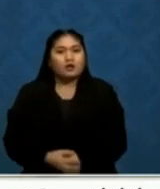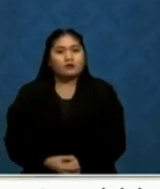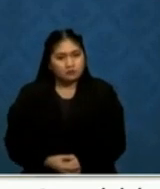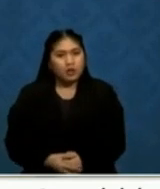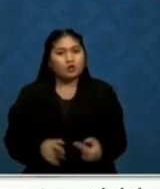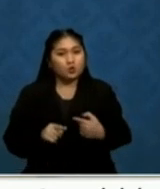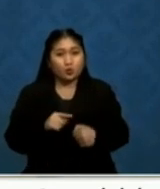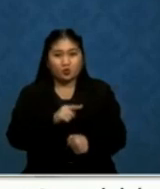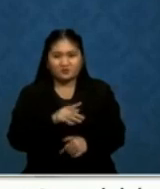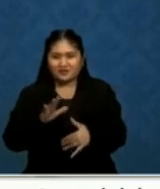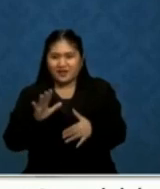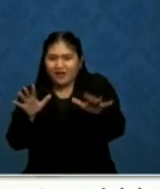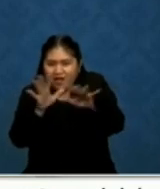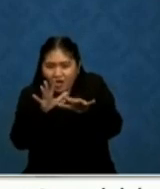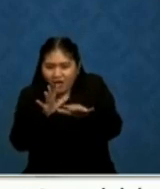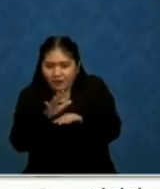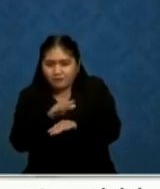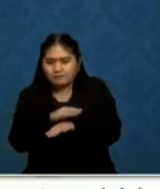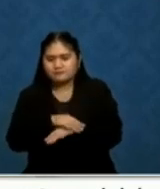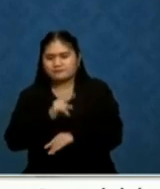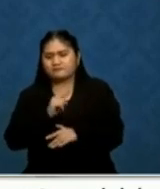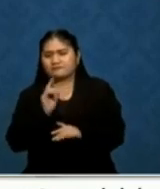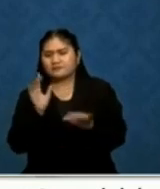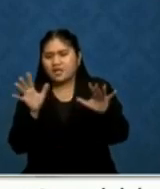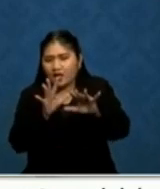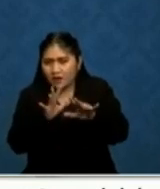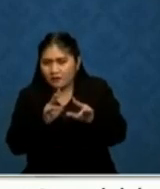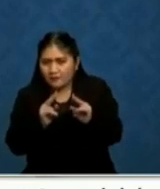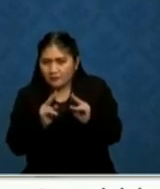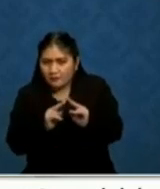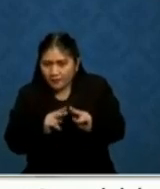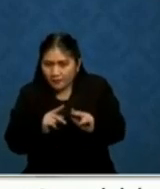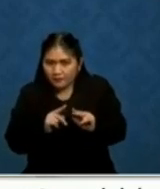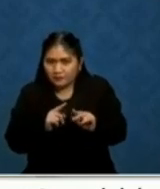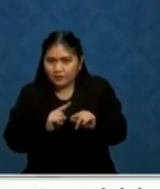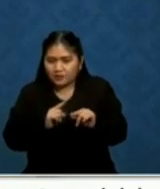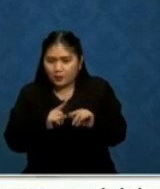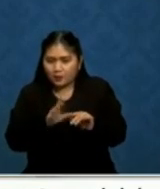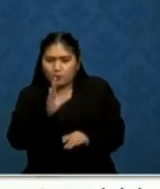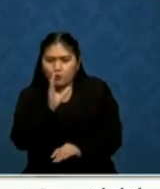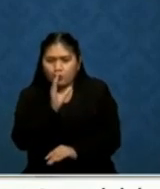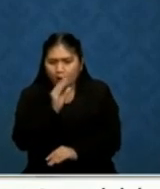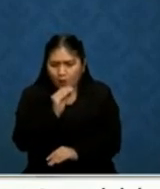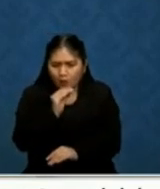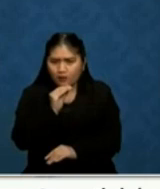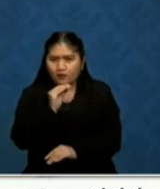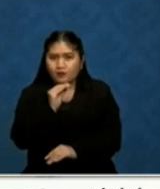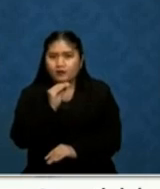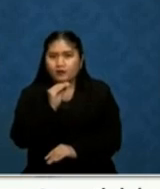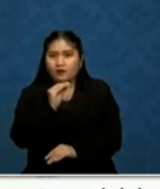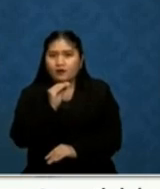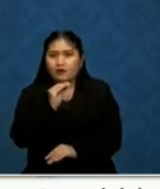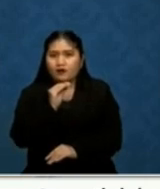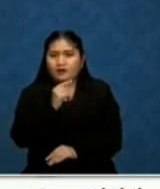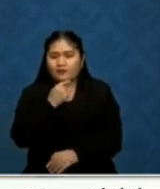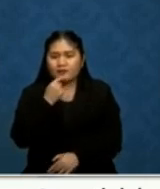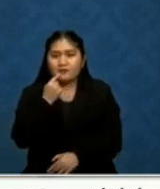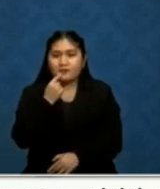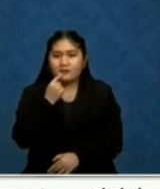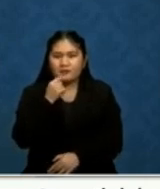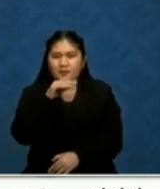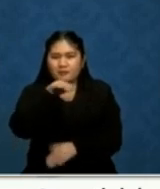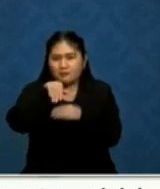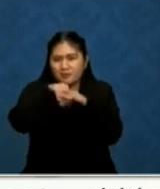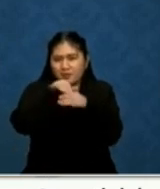การทำท่าทางส่อสื่อเรื่องเพศใช้เลียริมฝีปากการ